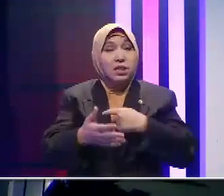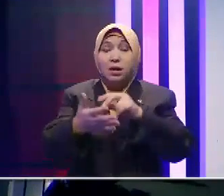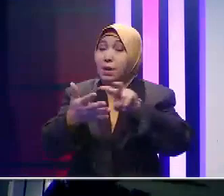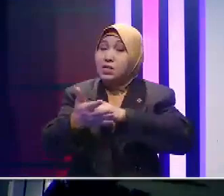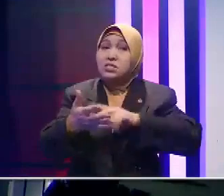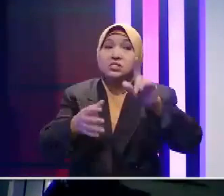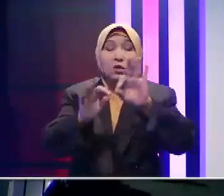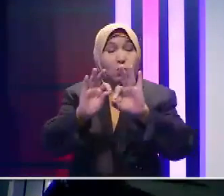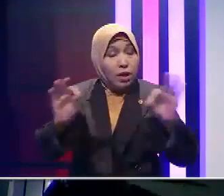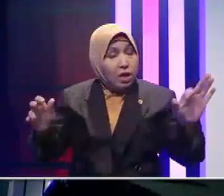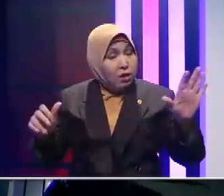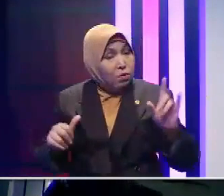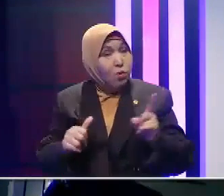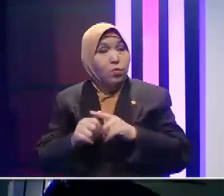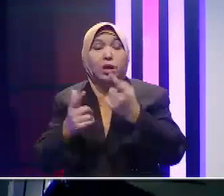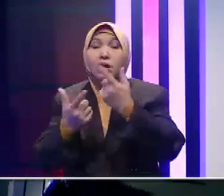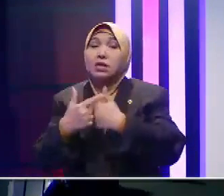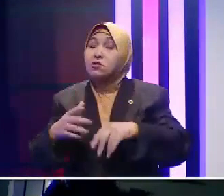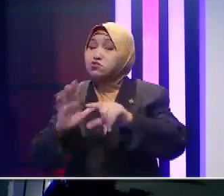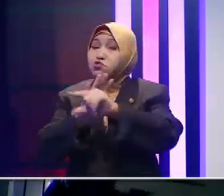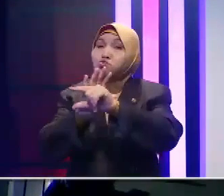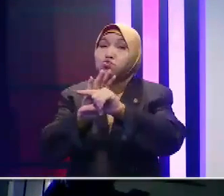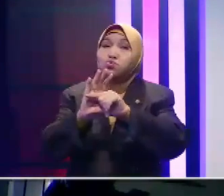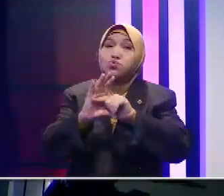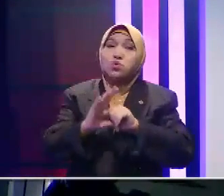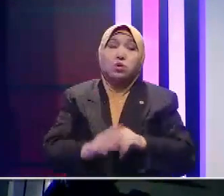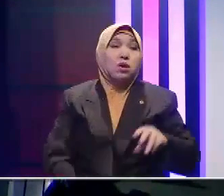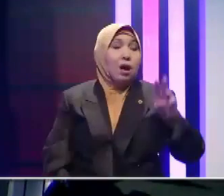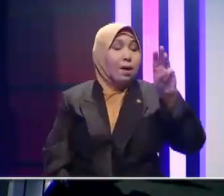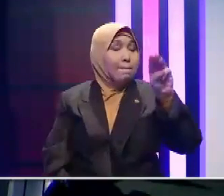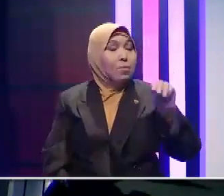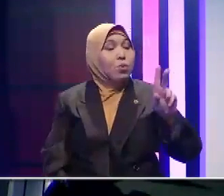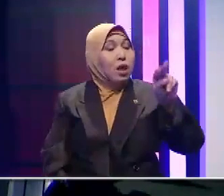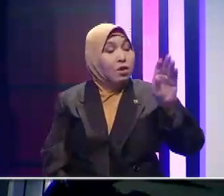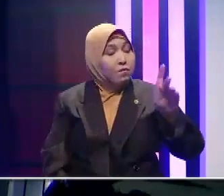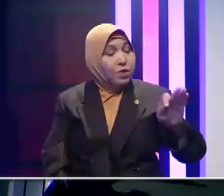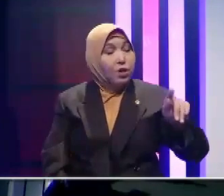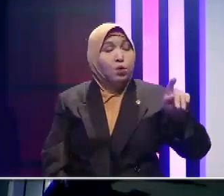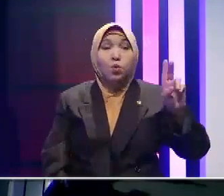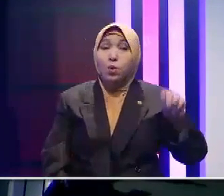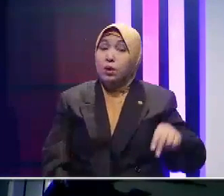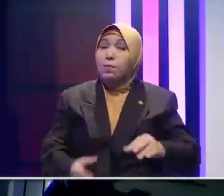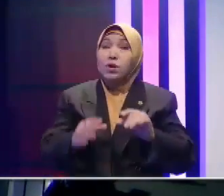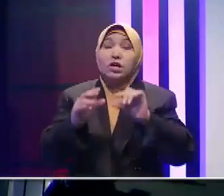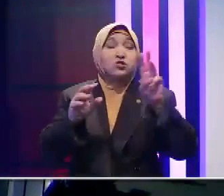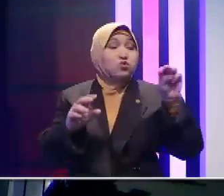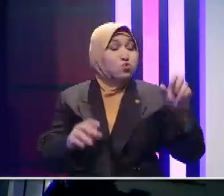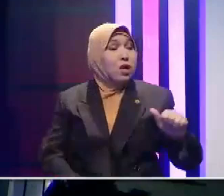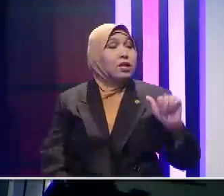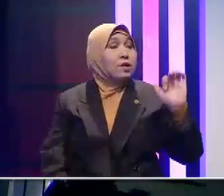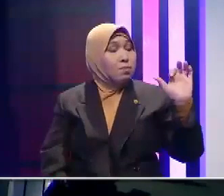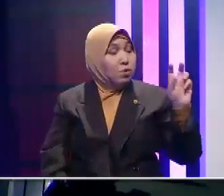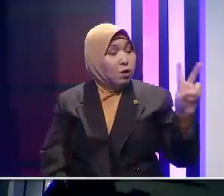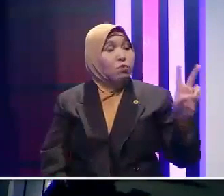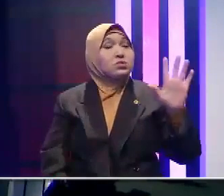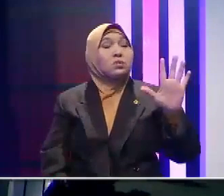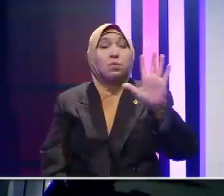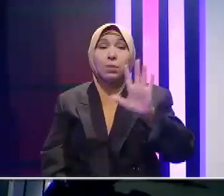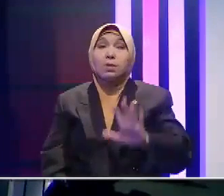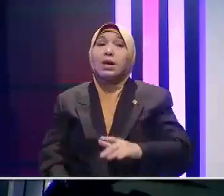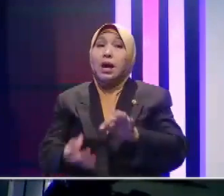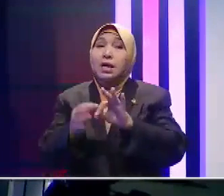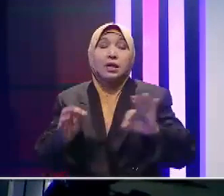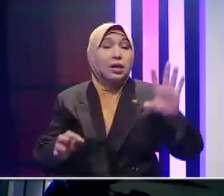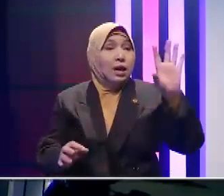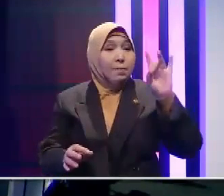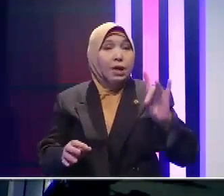satu ayat dahulu daripada surah Munafikun ini, halaman yang ke-555, ayat yang